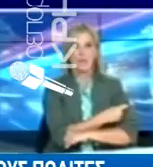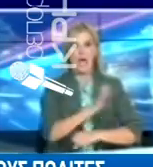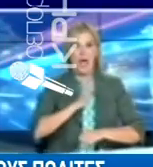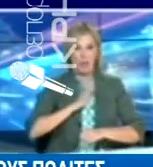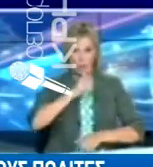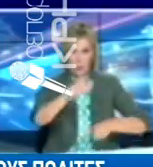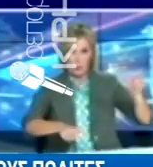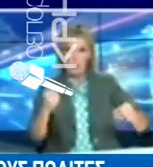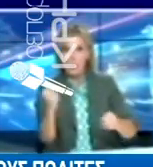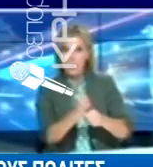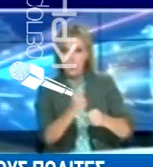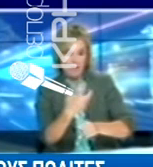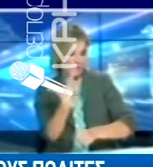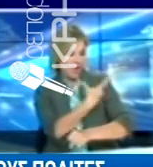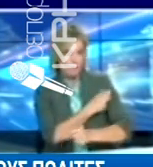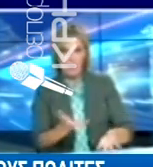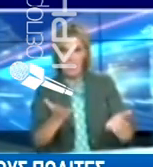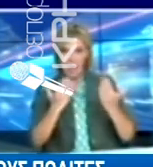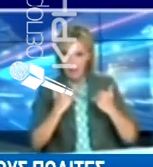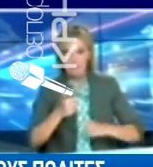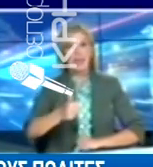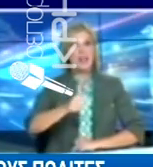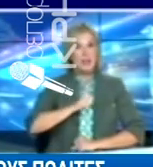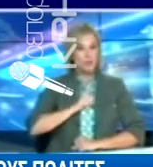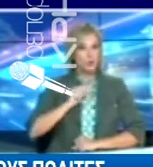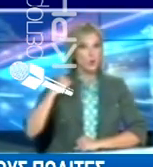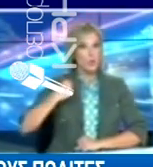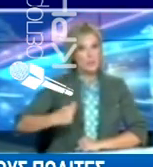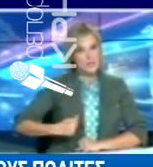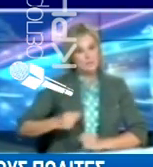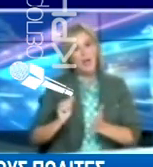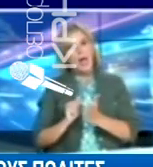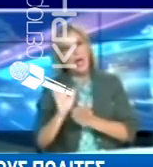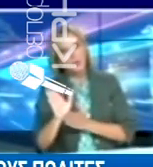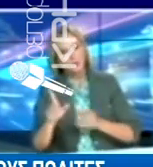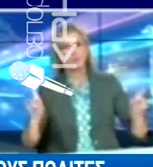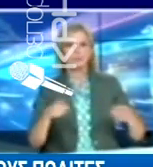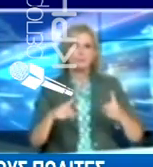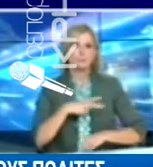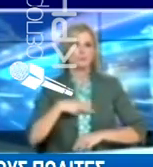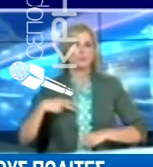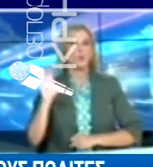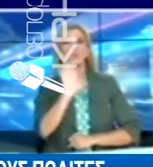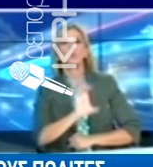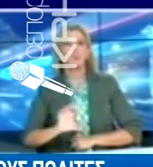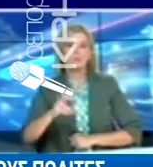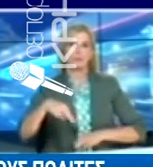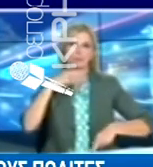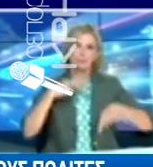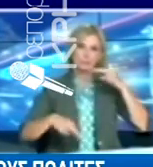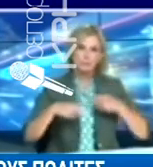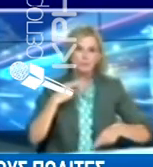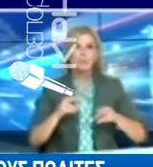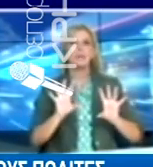ανεμβολίαστοι εργαζόμενοι σε ιδιωτικό και δημόσιο τομέα, πλην εκπαιδευτικών και εργαζομένων σε τουρισμό, εστίαση,